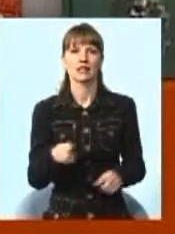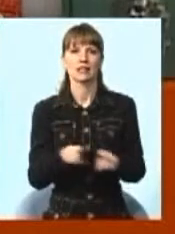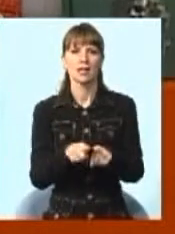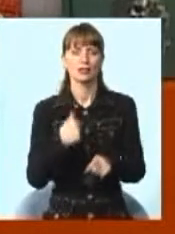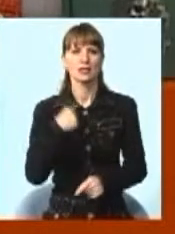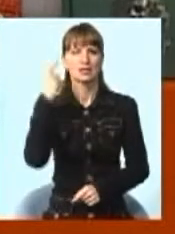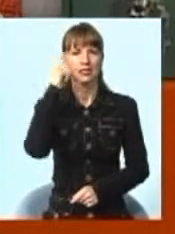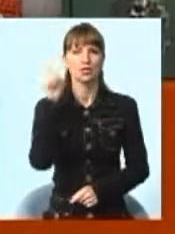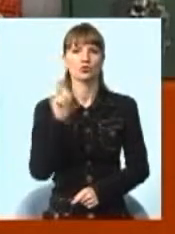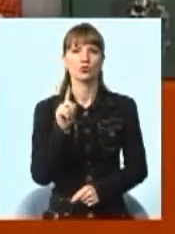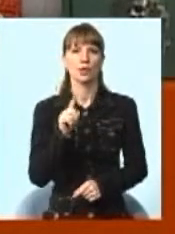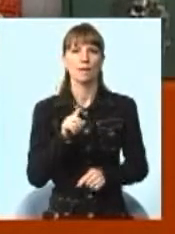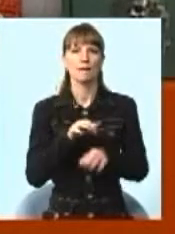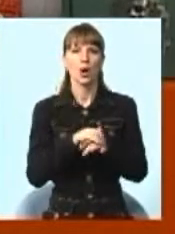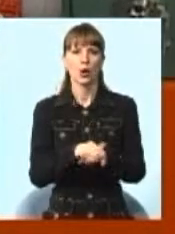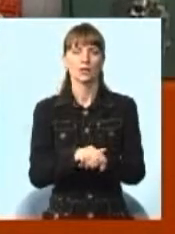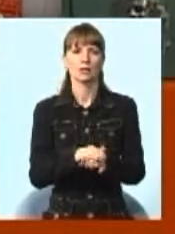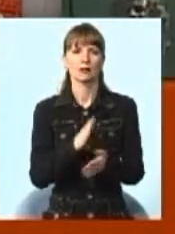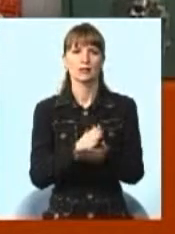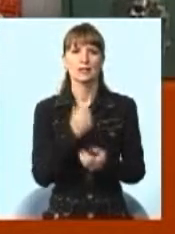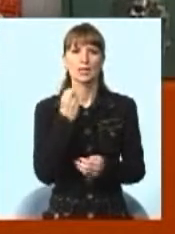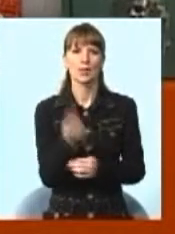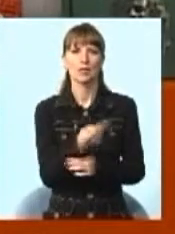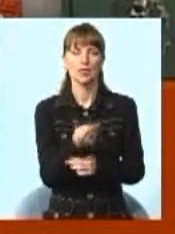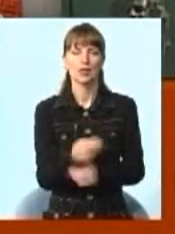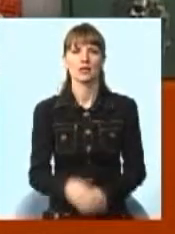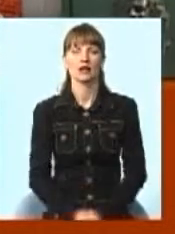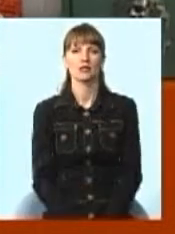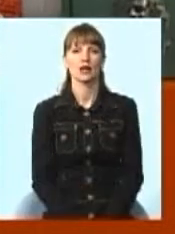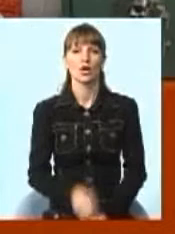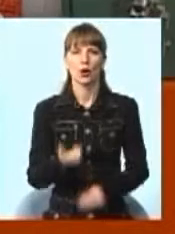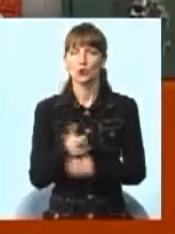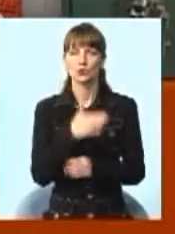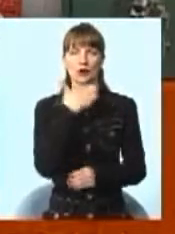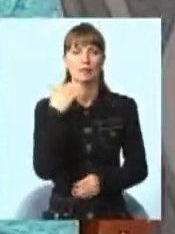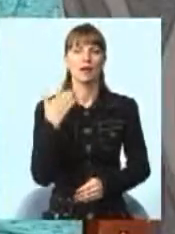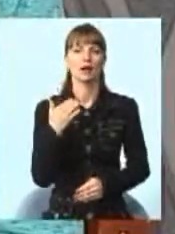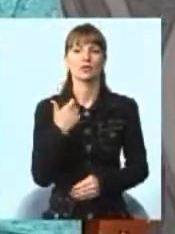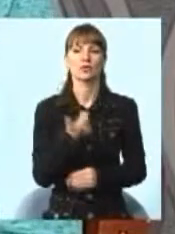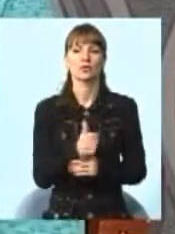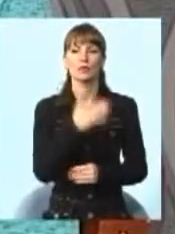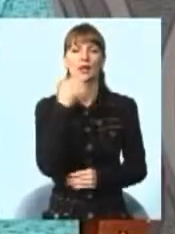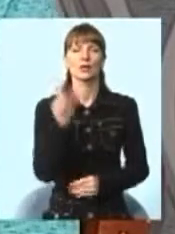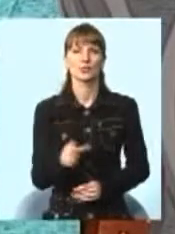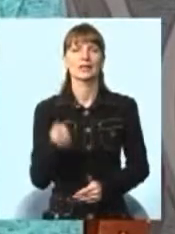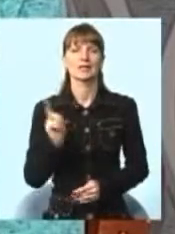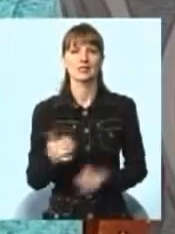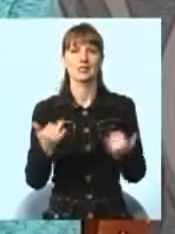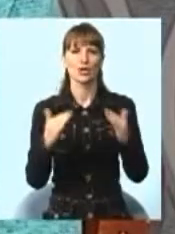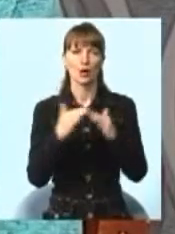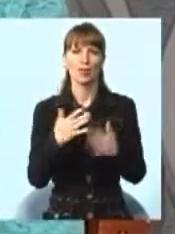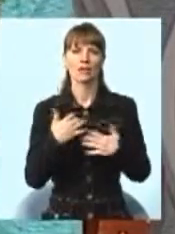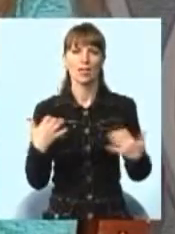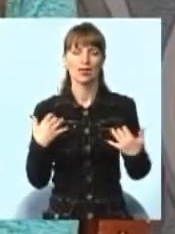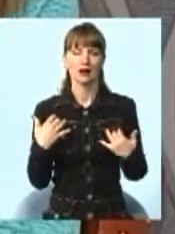Також я знаю те, що пауків заводять деякі. Змій. Дуже багато. Дуже багато людей, дійсно, зараз домашніх